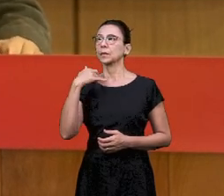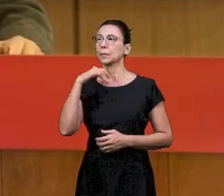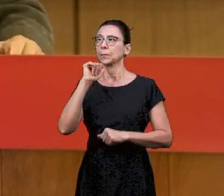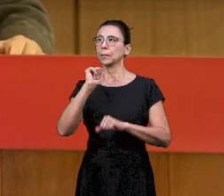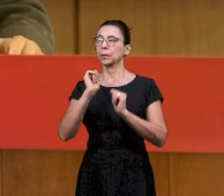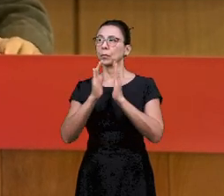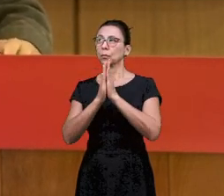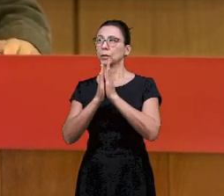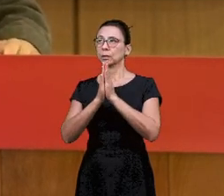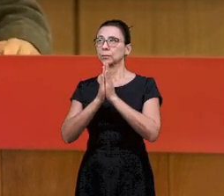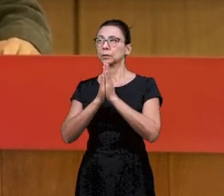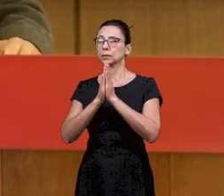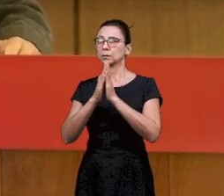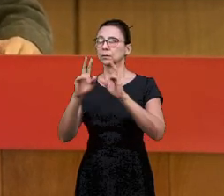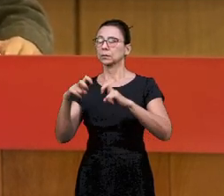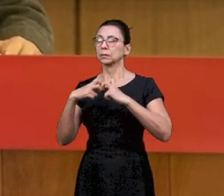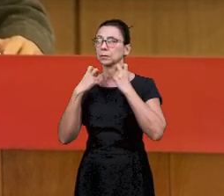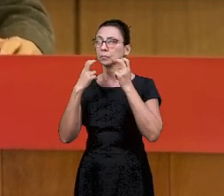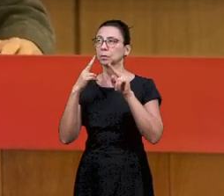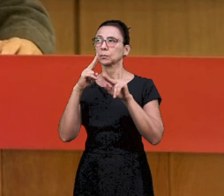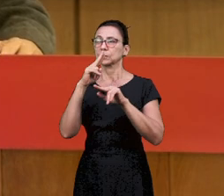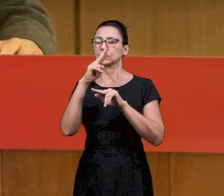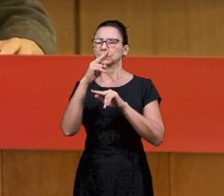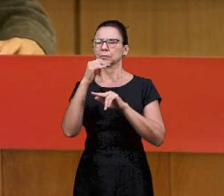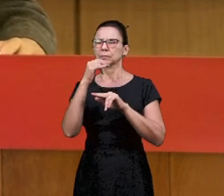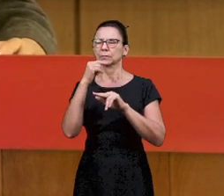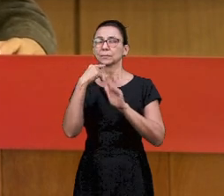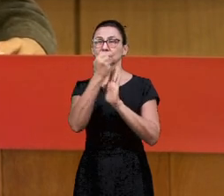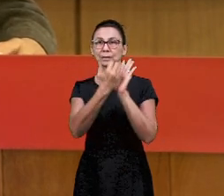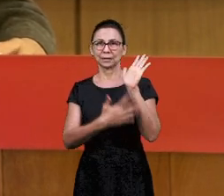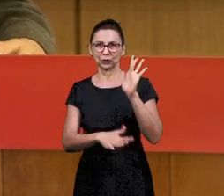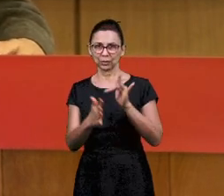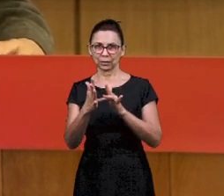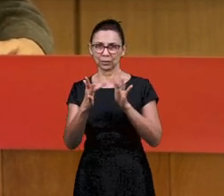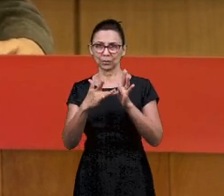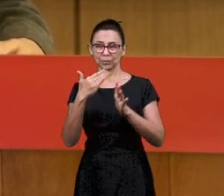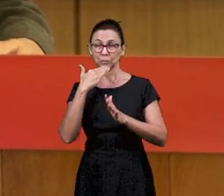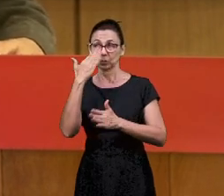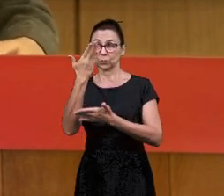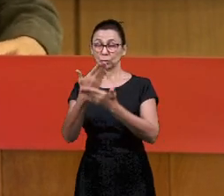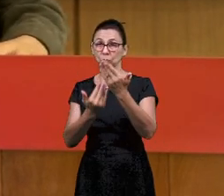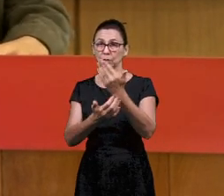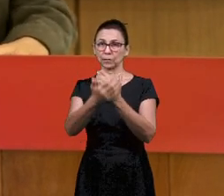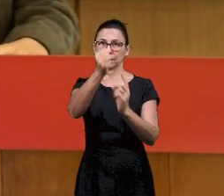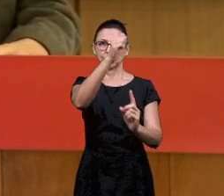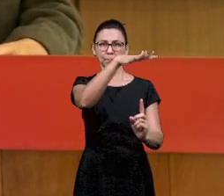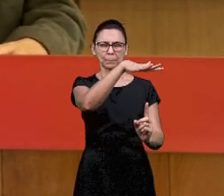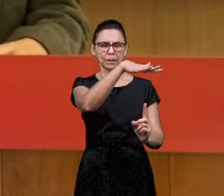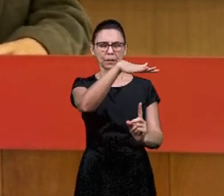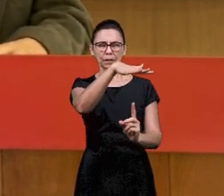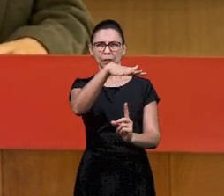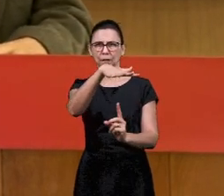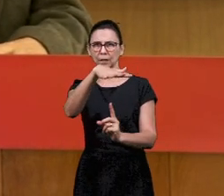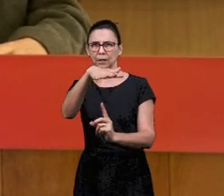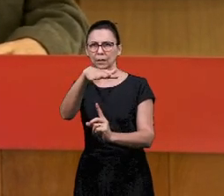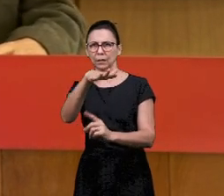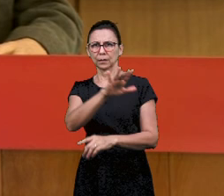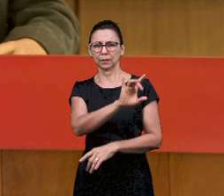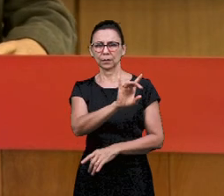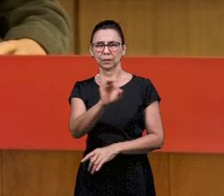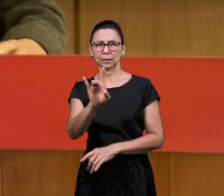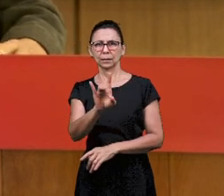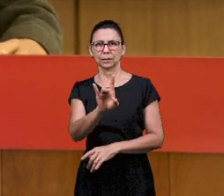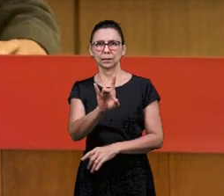moment et nous prions par le sang de Jésus. Nous demandons au Seigneur Dieu que ta main soit étendue sur chaque enfant, chaque